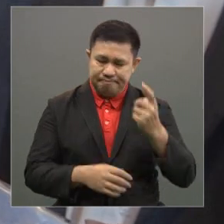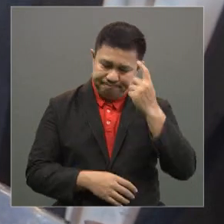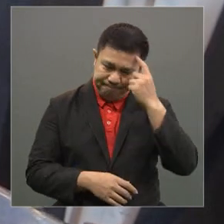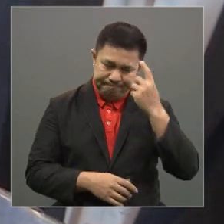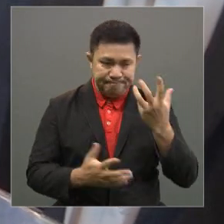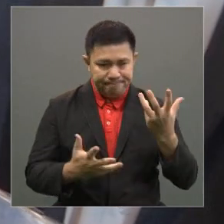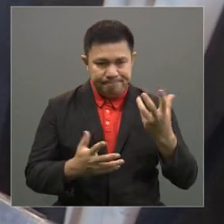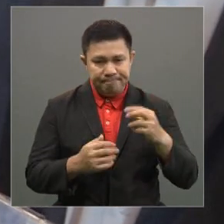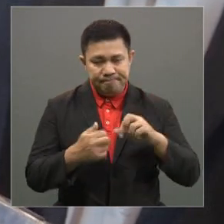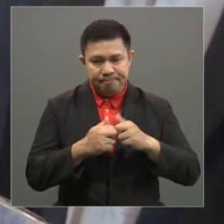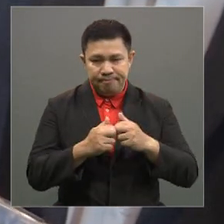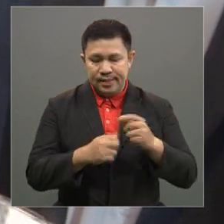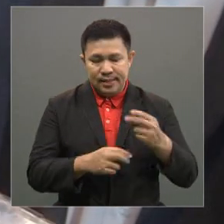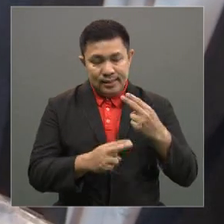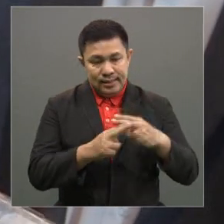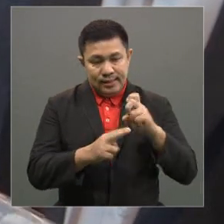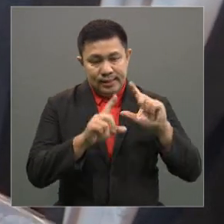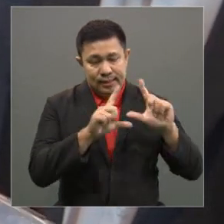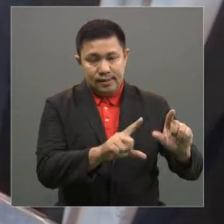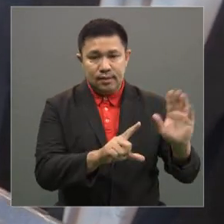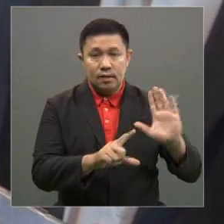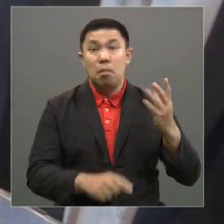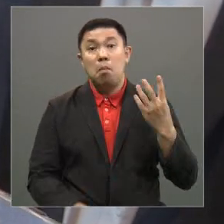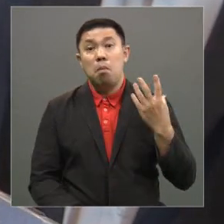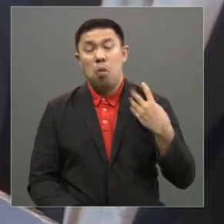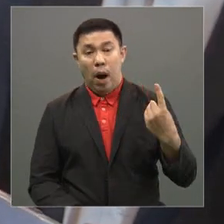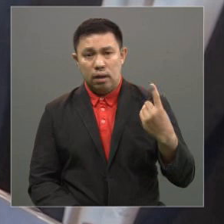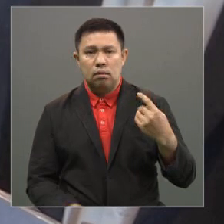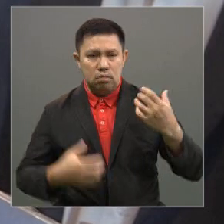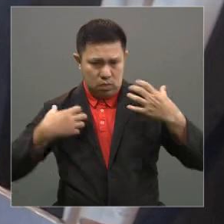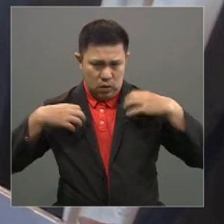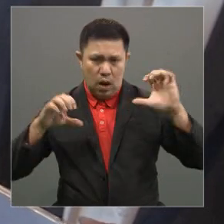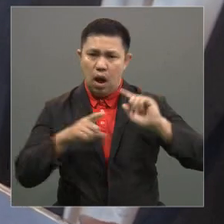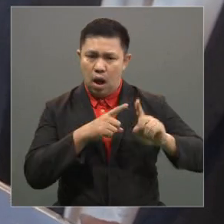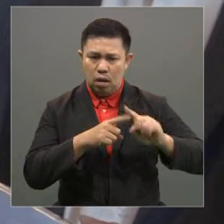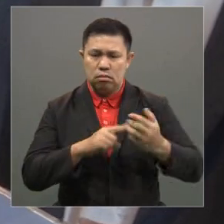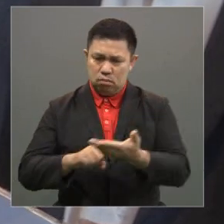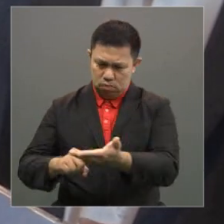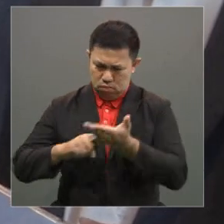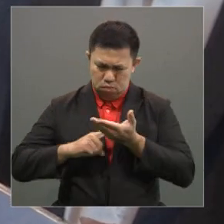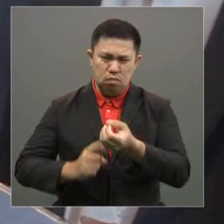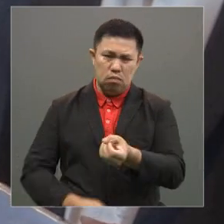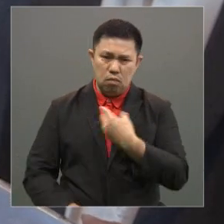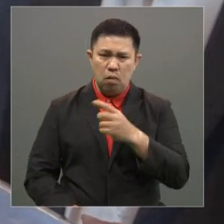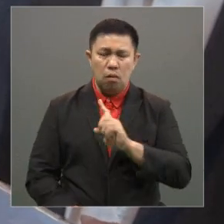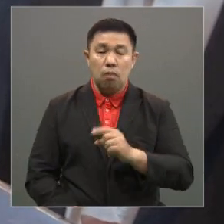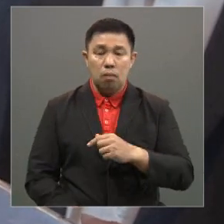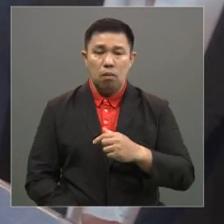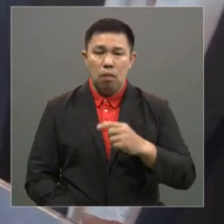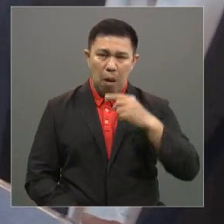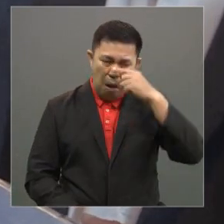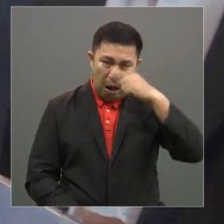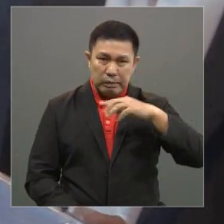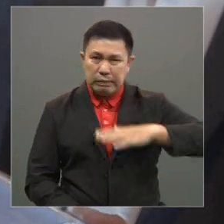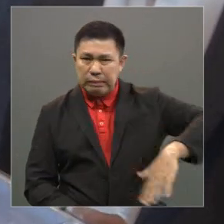ทำไม่ให้น่าเชื่อถือซึ่งเมื่อวานก็มีข้าราชการหลายคนก็เสนอมาว่าคือสังคมไทยเรา